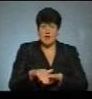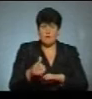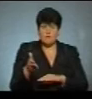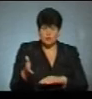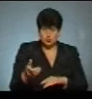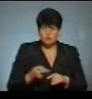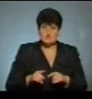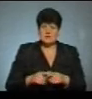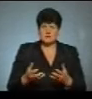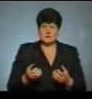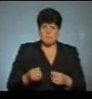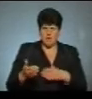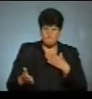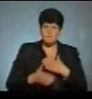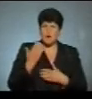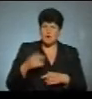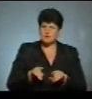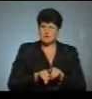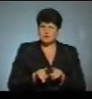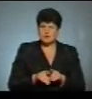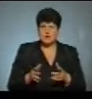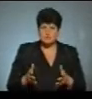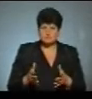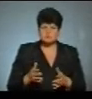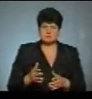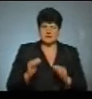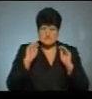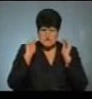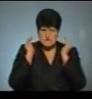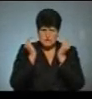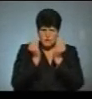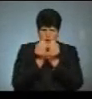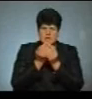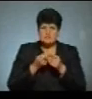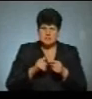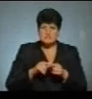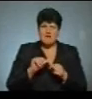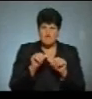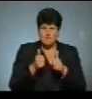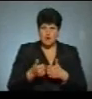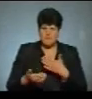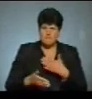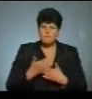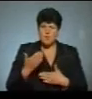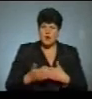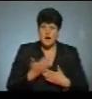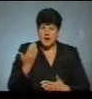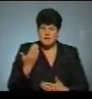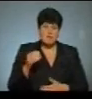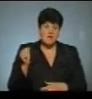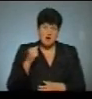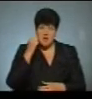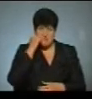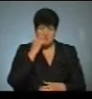вони сприймають як покарання. Загалом ізоляція – це як одна з форм покарання. Тоді, як пенсіонери,